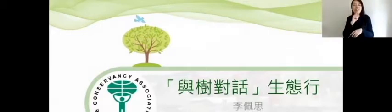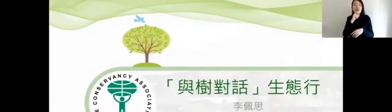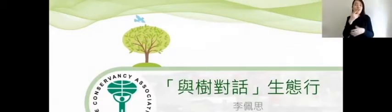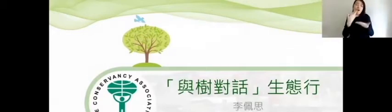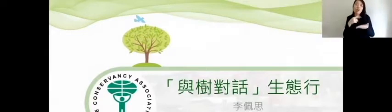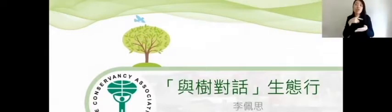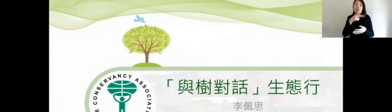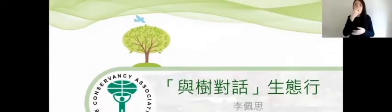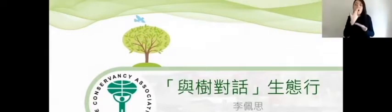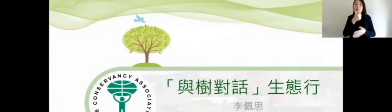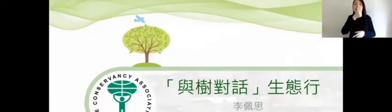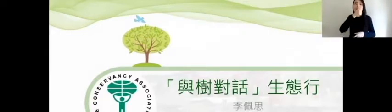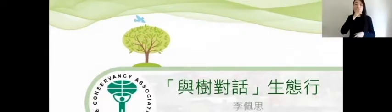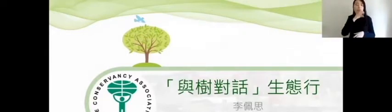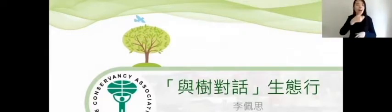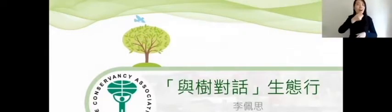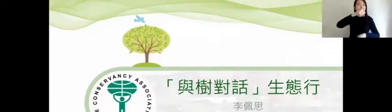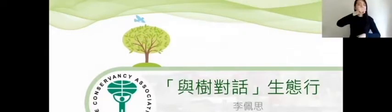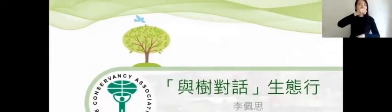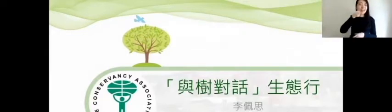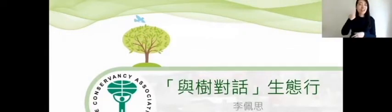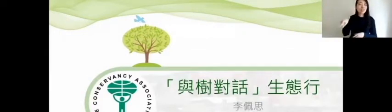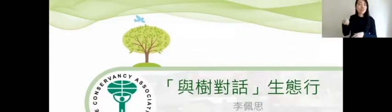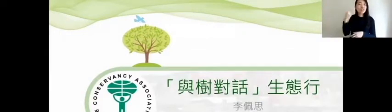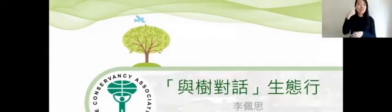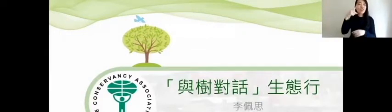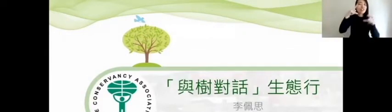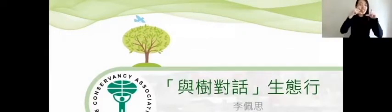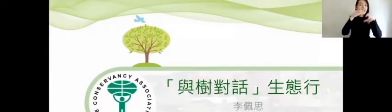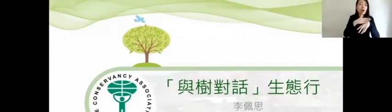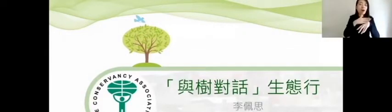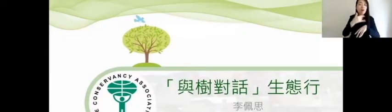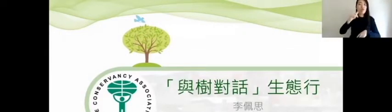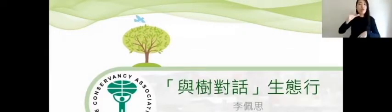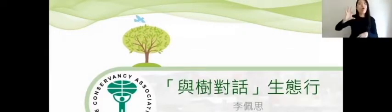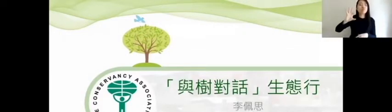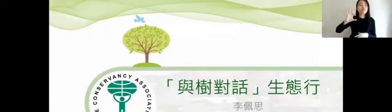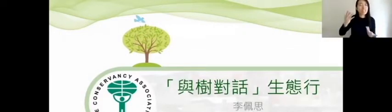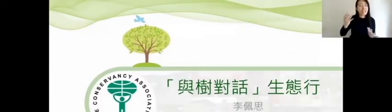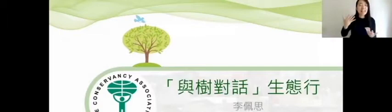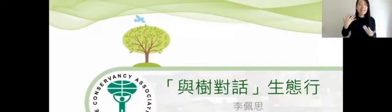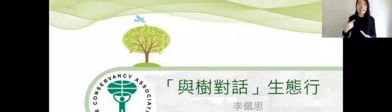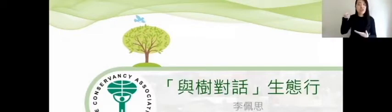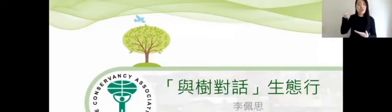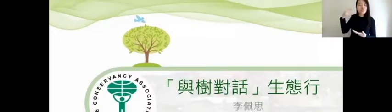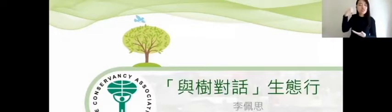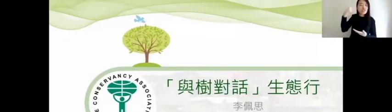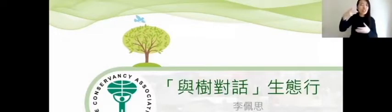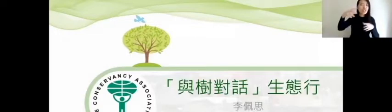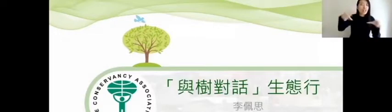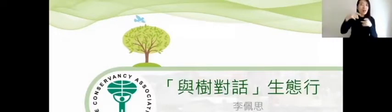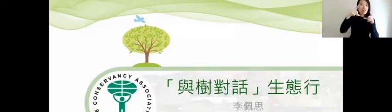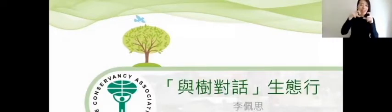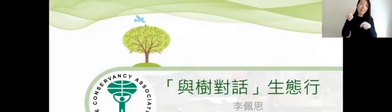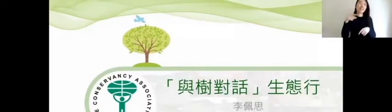咁我哋再多一次。好，咁我哋而家又再 唔該曬。